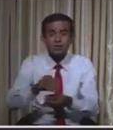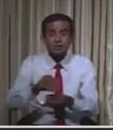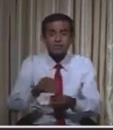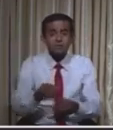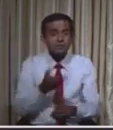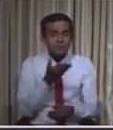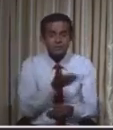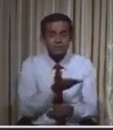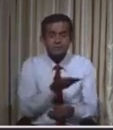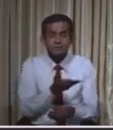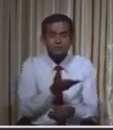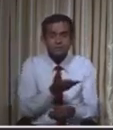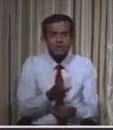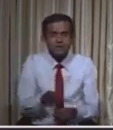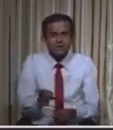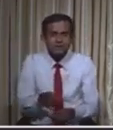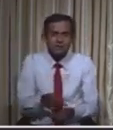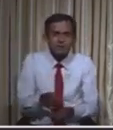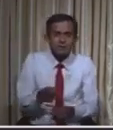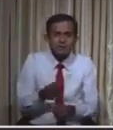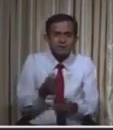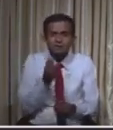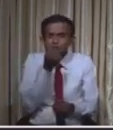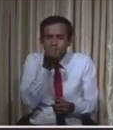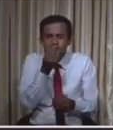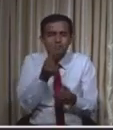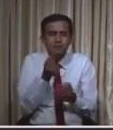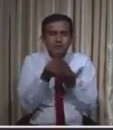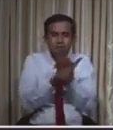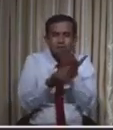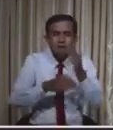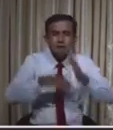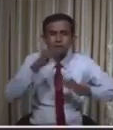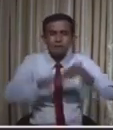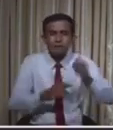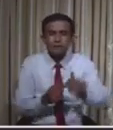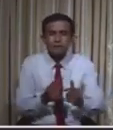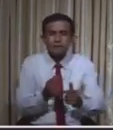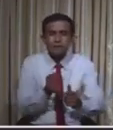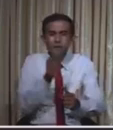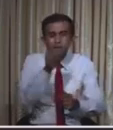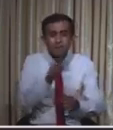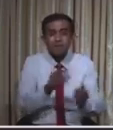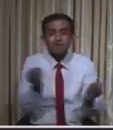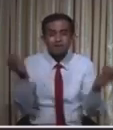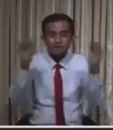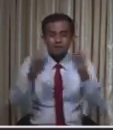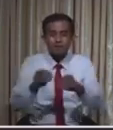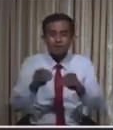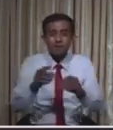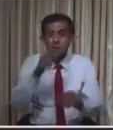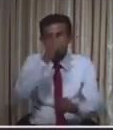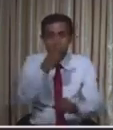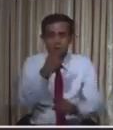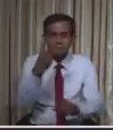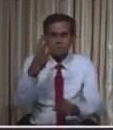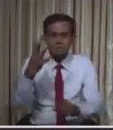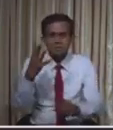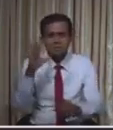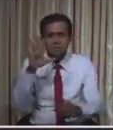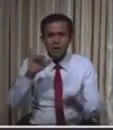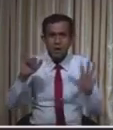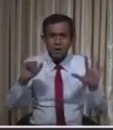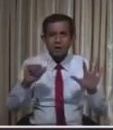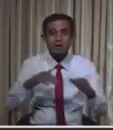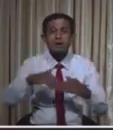මේ එදිනදා ඔය කුඩු යාන්තම් භාවිතයට ඉන්න හරි බෝමසිතී කරුමන්තුමා හැබැයි මාස දෙකක් තුනක් හතරක් පහක් හයක්